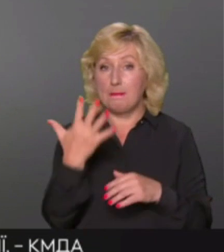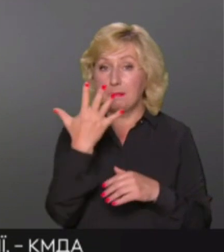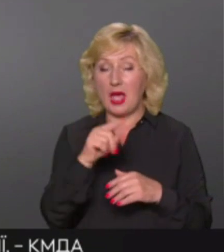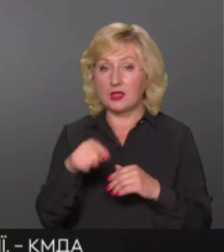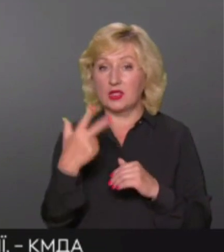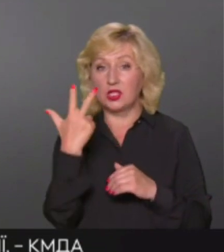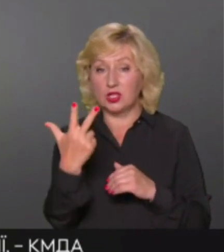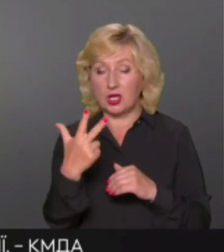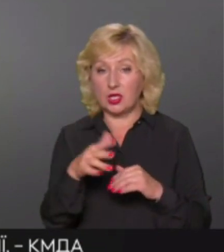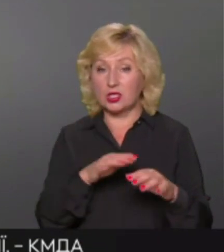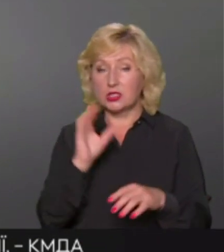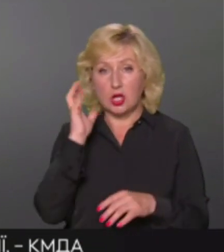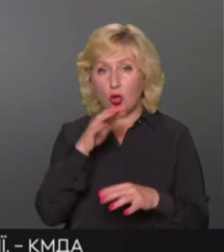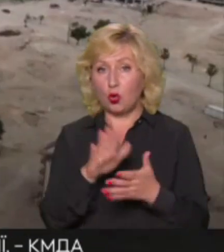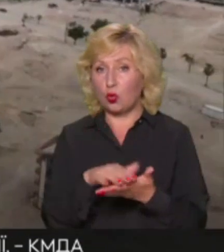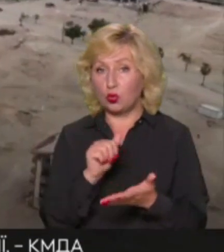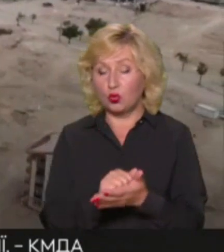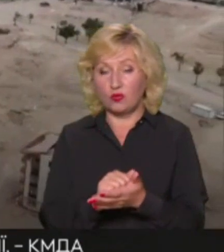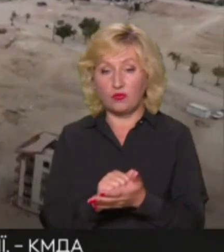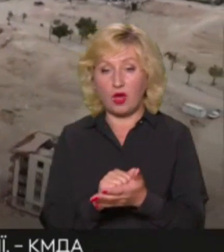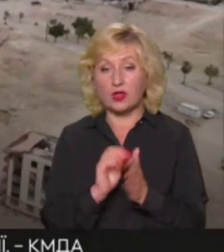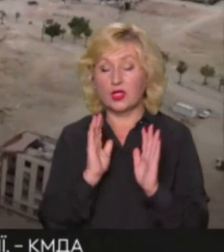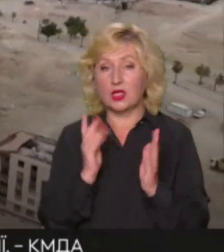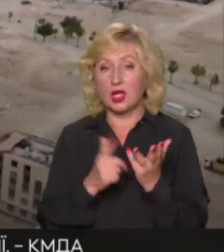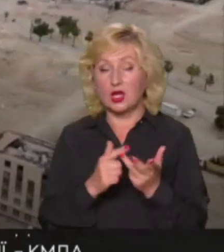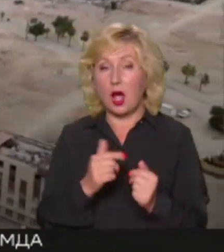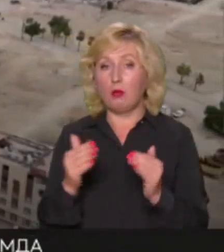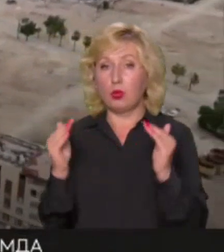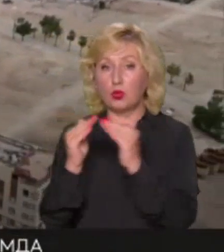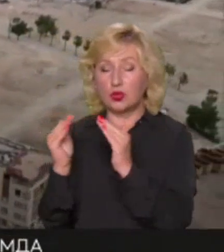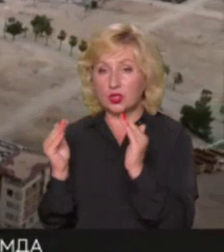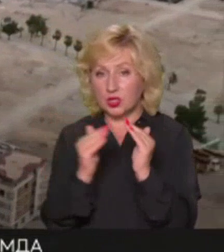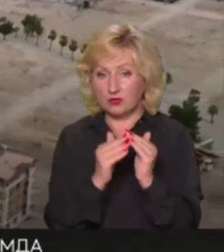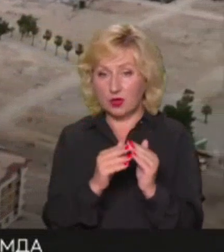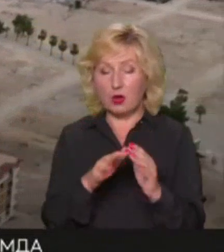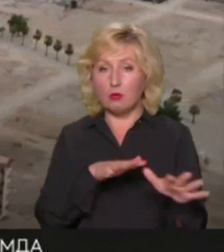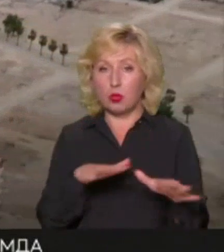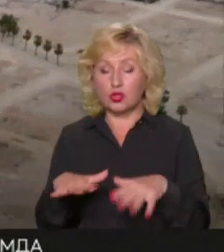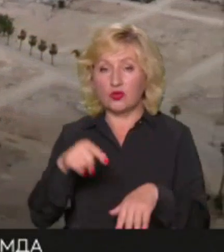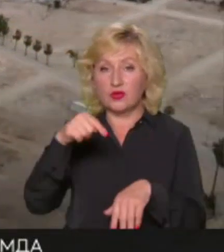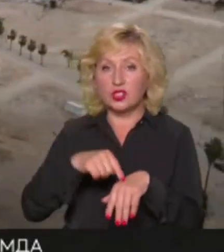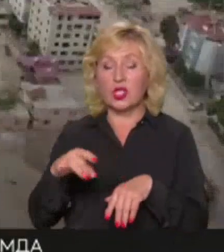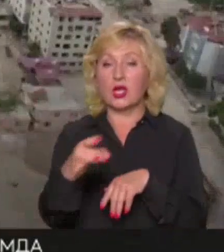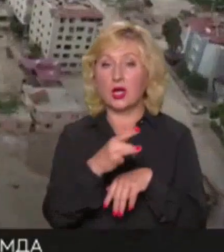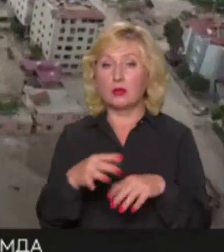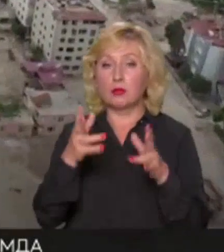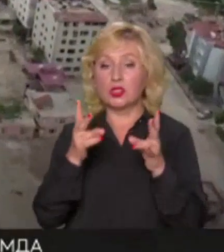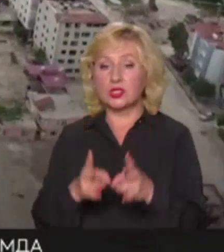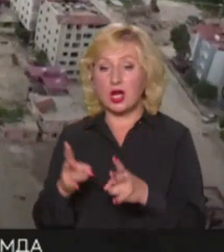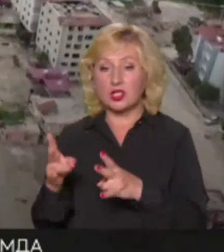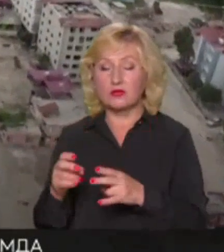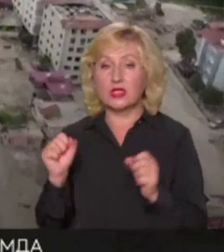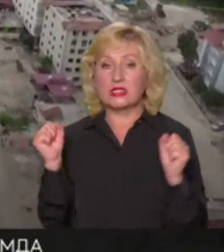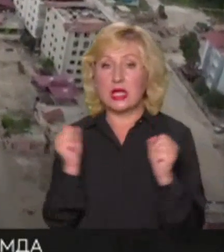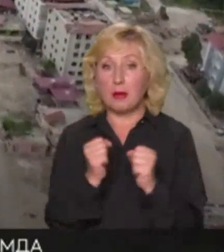5,3. Серйозних руйнувань попередньо зазнали кілька будівель. Поштовхи відчули ті райони, які постраждали